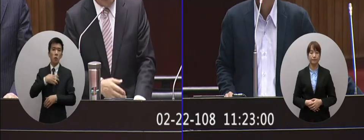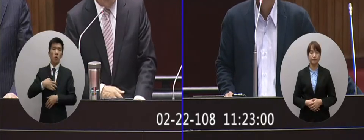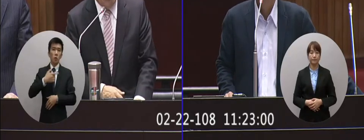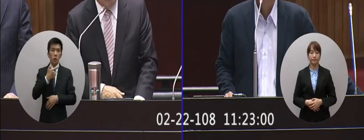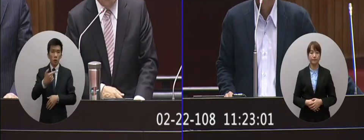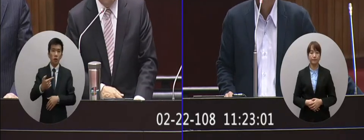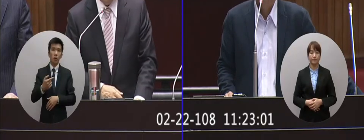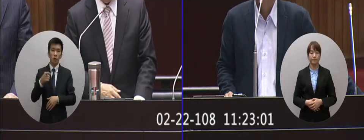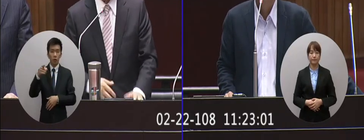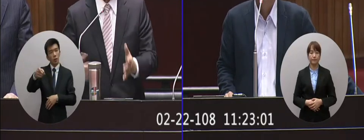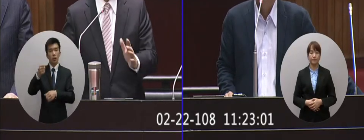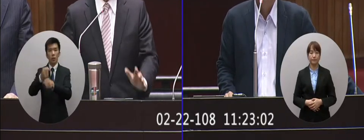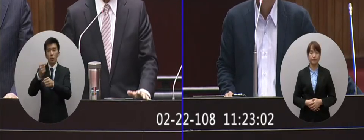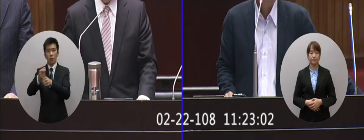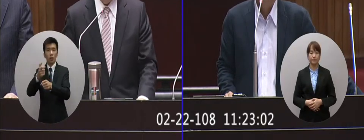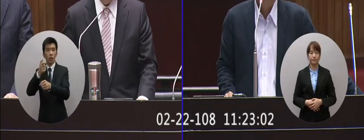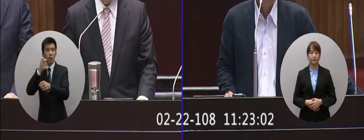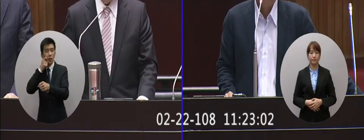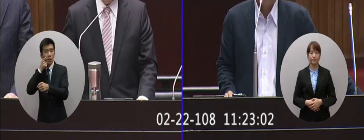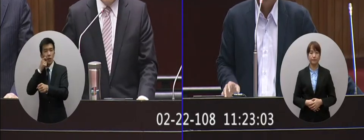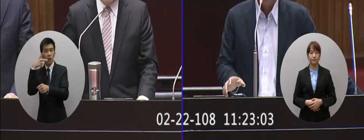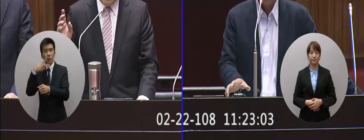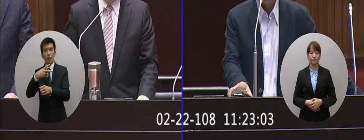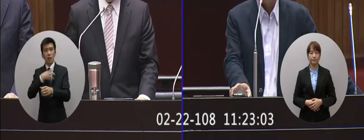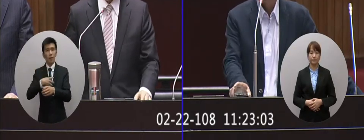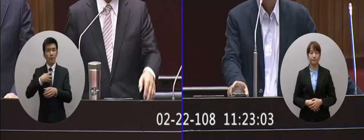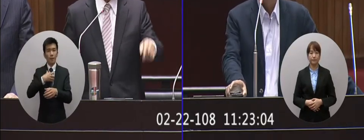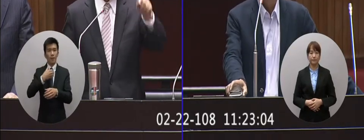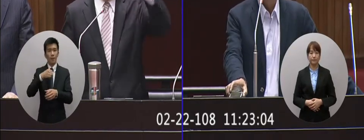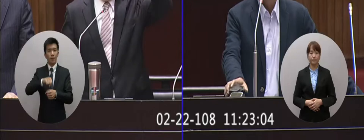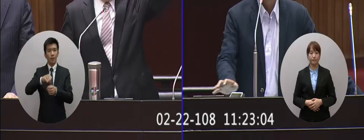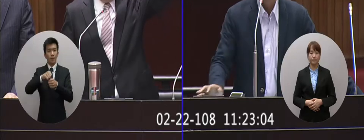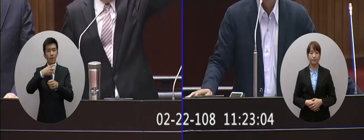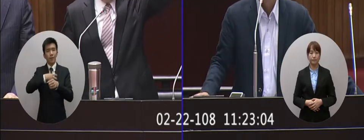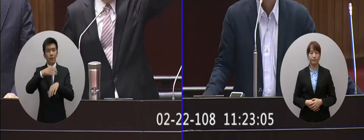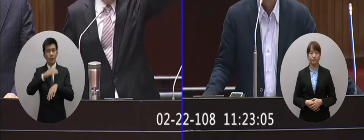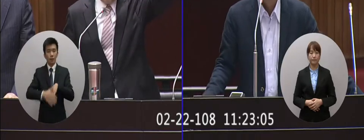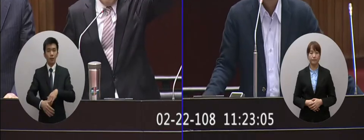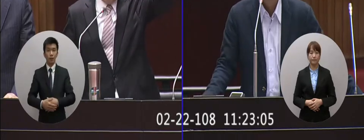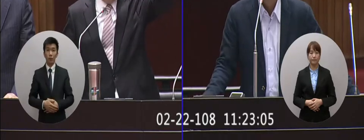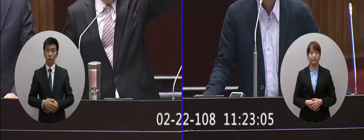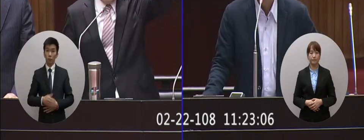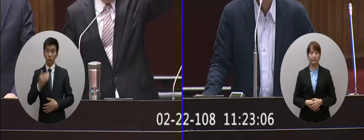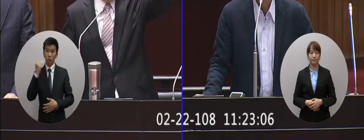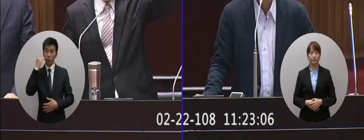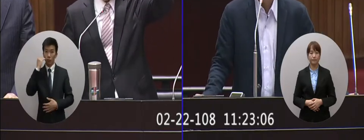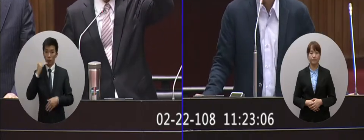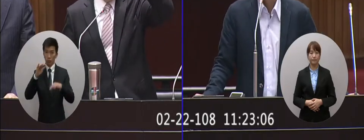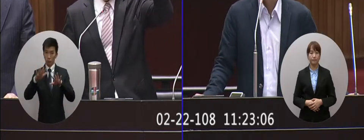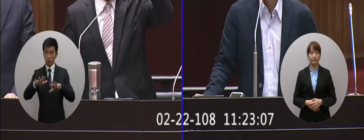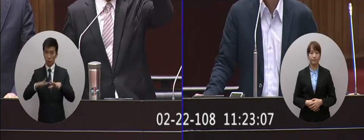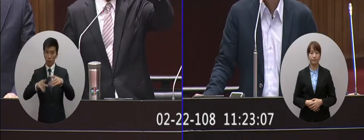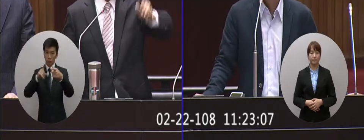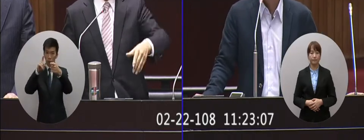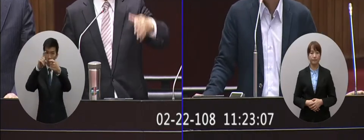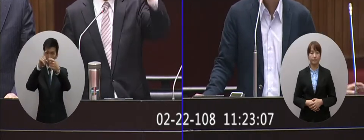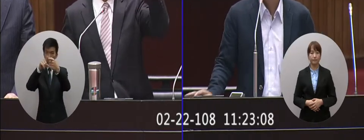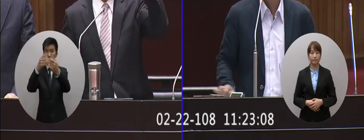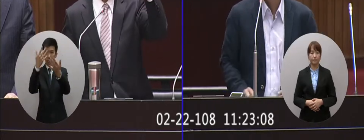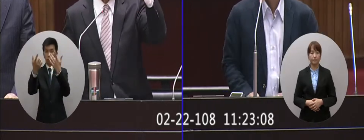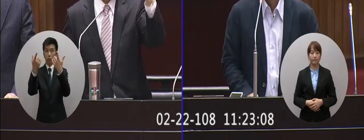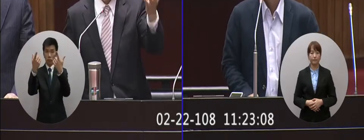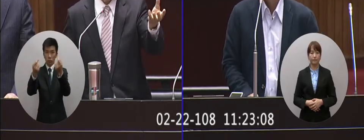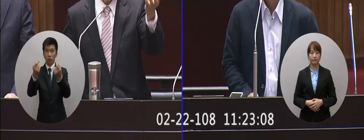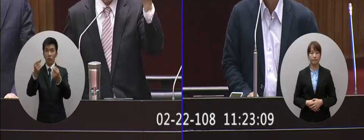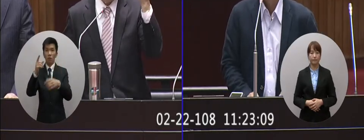做未到，加个人怨。咱即卖标目的无改，就是